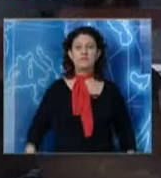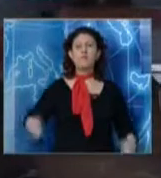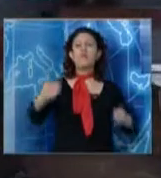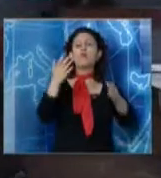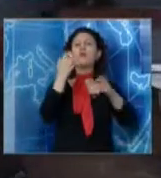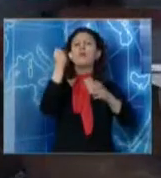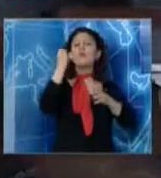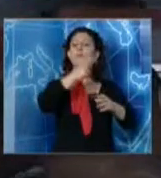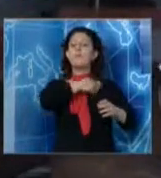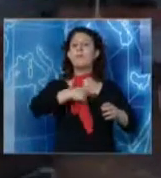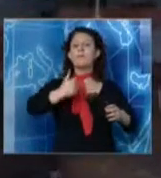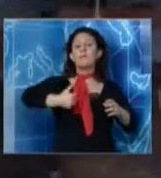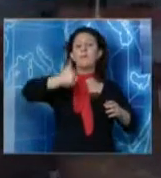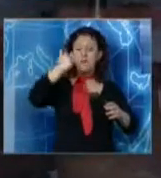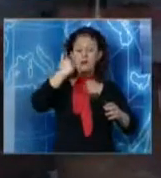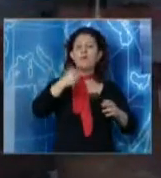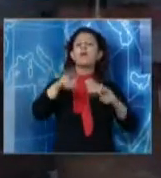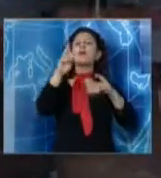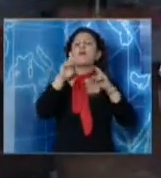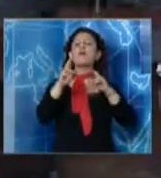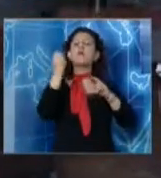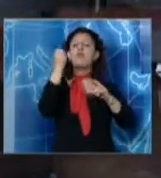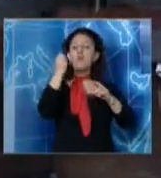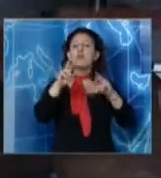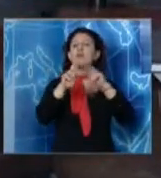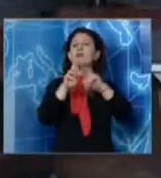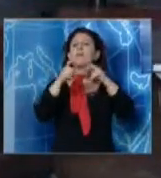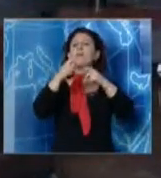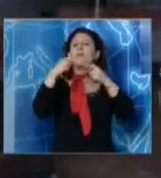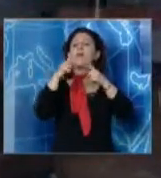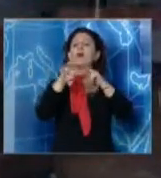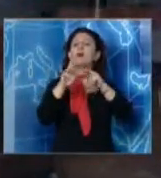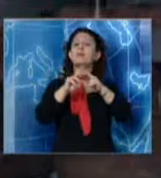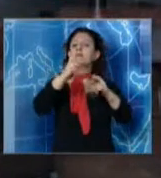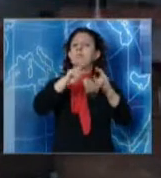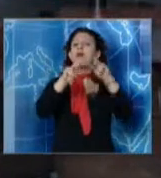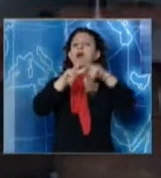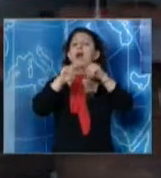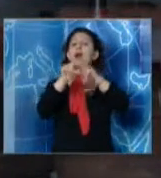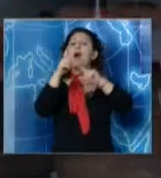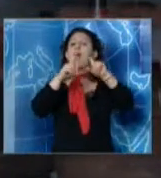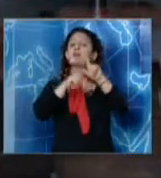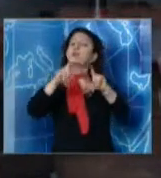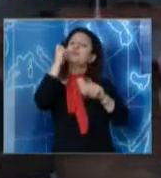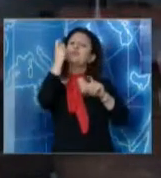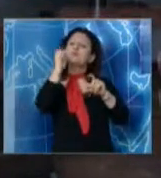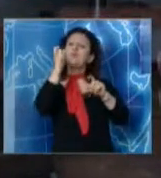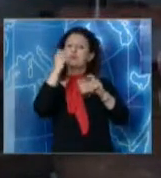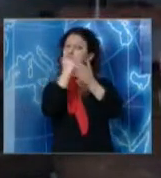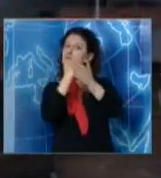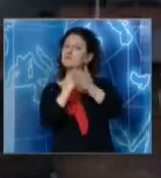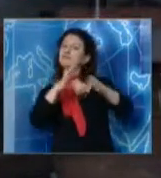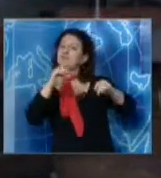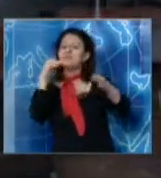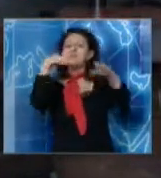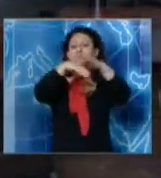Körfez Belediye Başkanı ve Körfez FK Onursal Başkanı Yunus Pehlivan, Ajans 9'a konuk oldu. Söyleşide